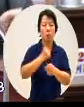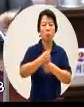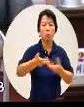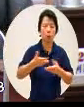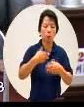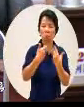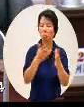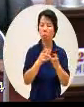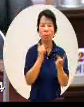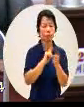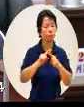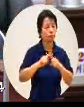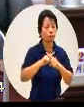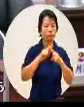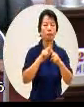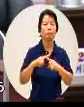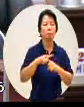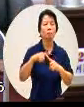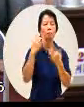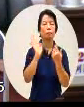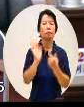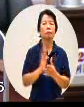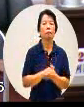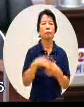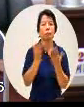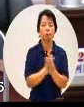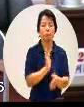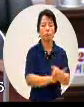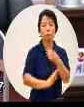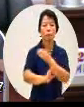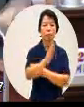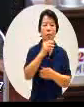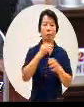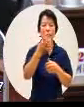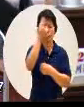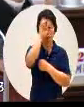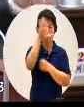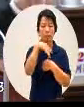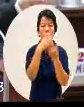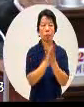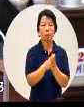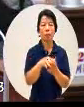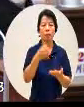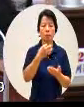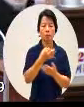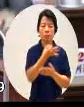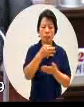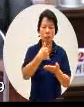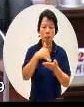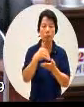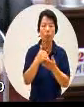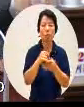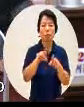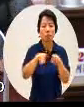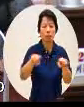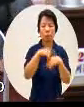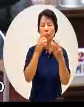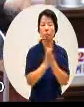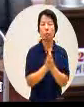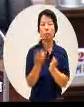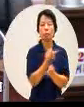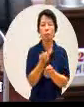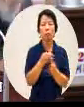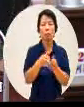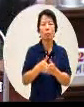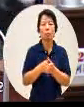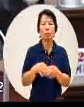辯論那是沒有意義的不管左派或右派財政收支平衡都是硬道理而送